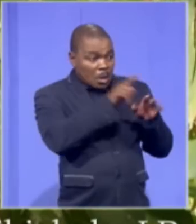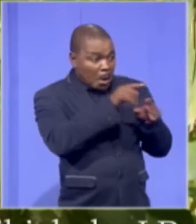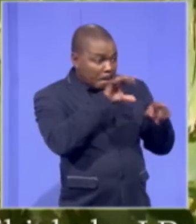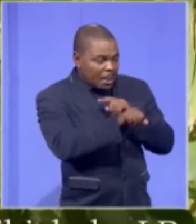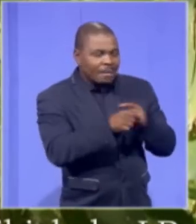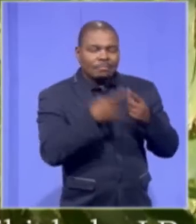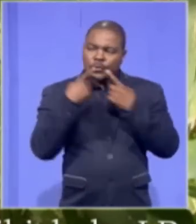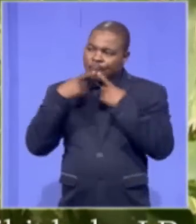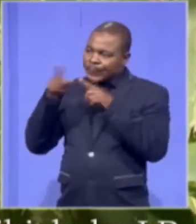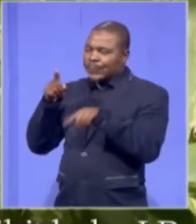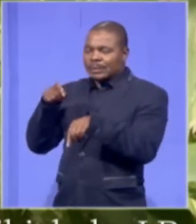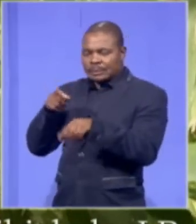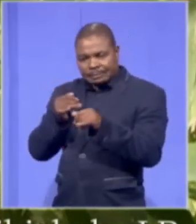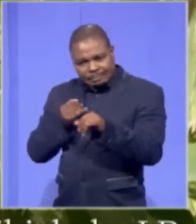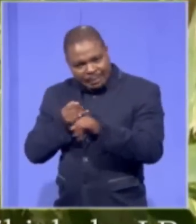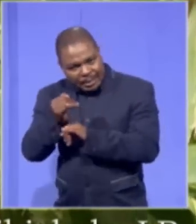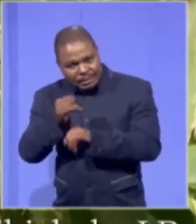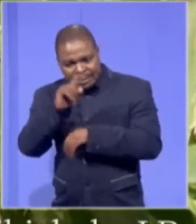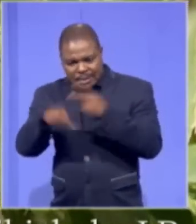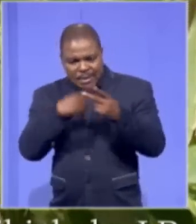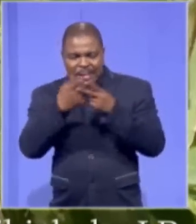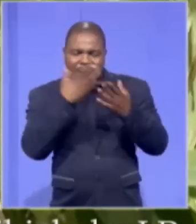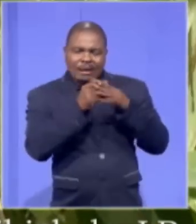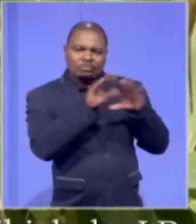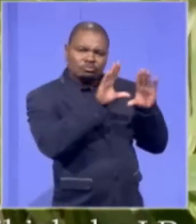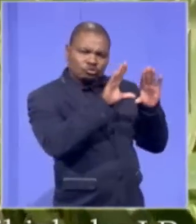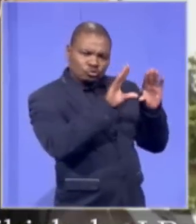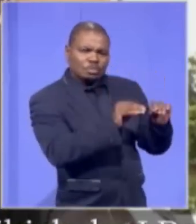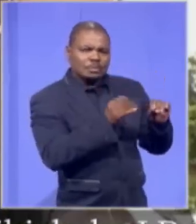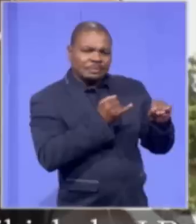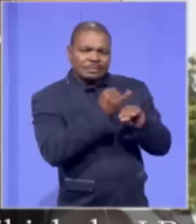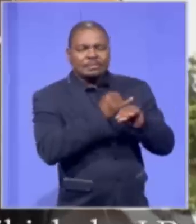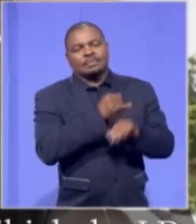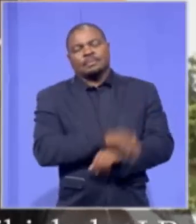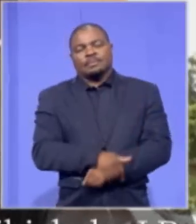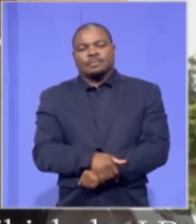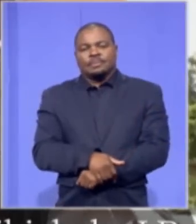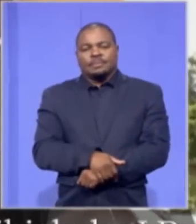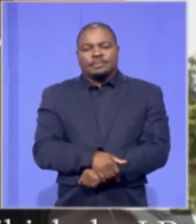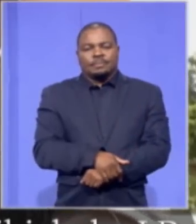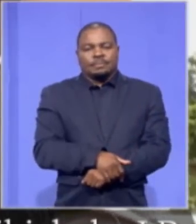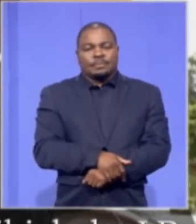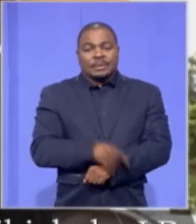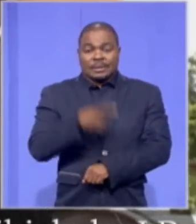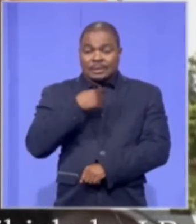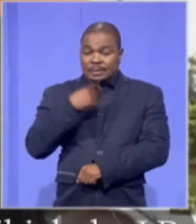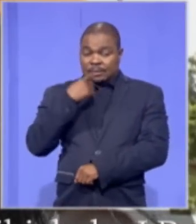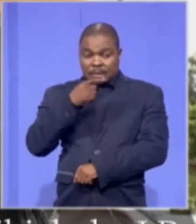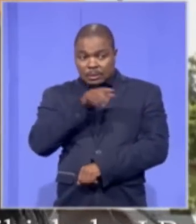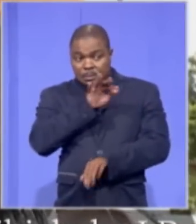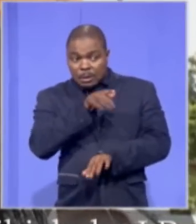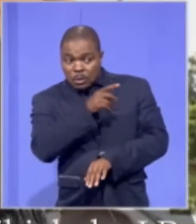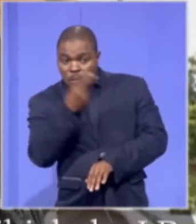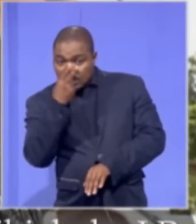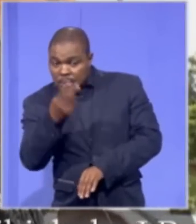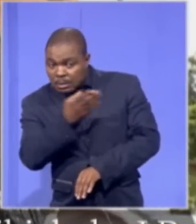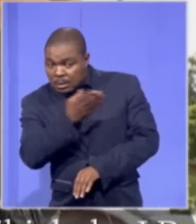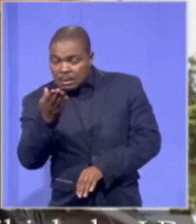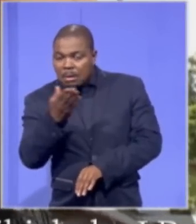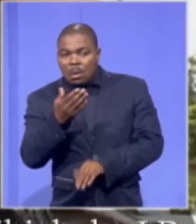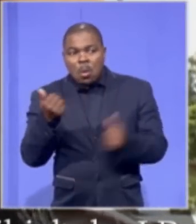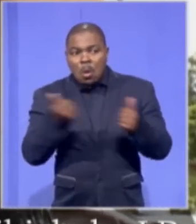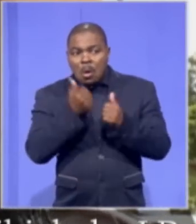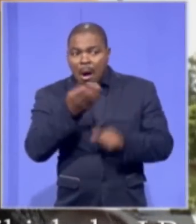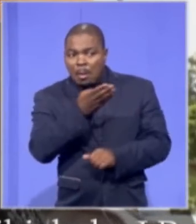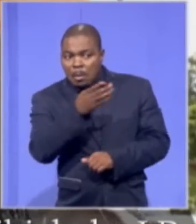nako gore go thibelwe tshenyo yeo di ka e hlolago. Ka gona re re batho ba rena ba ba itemogelang tšona tšeo šetšeng